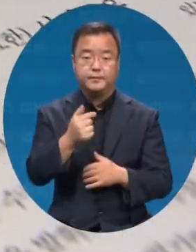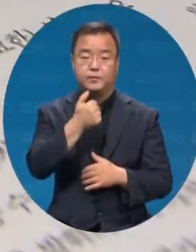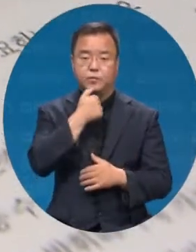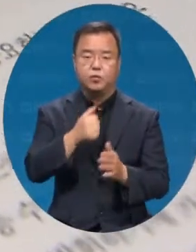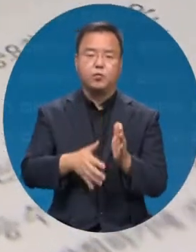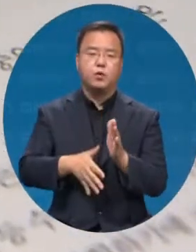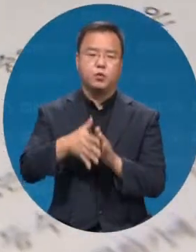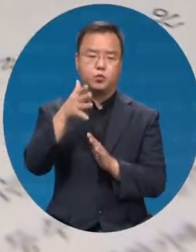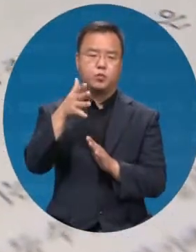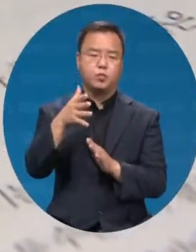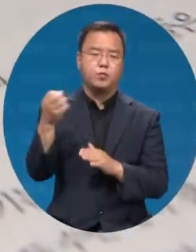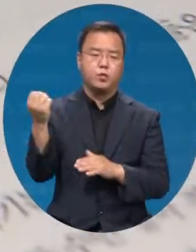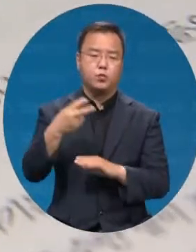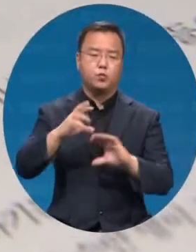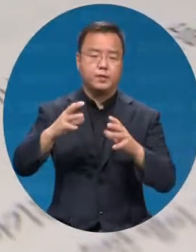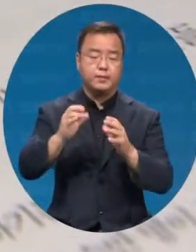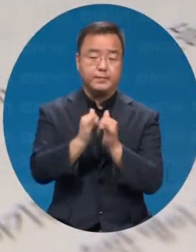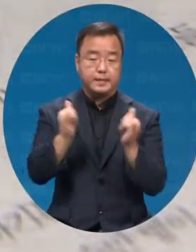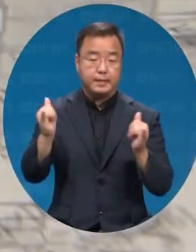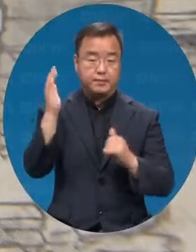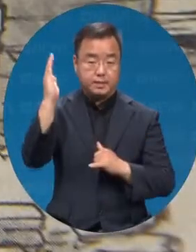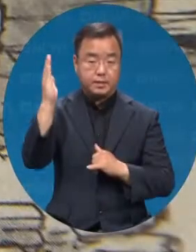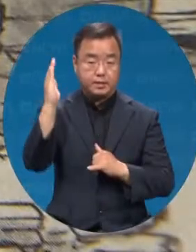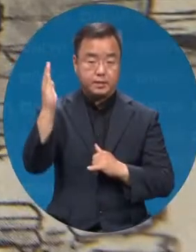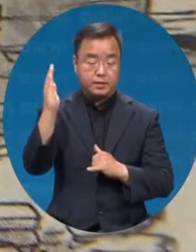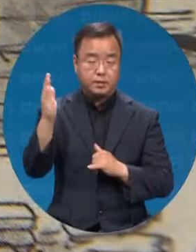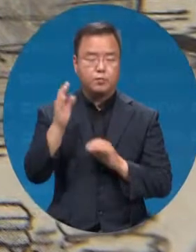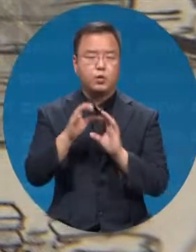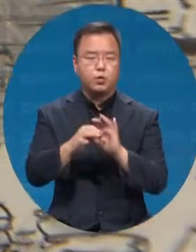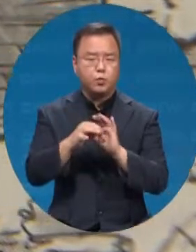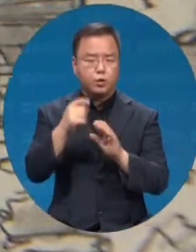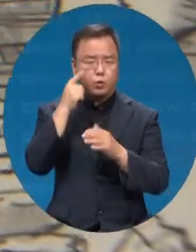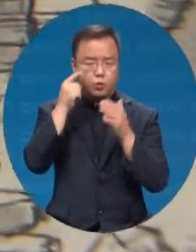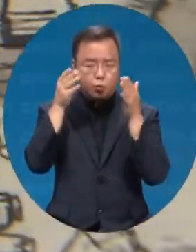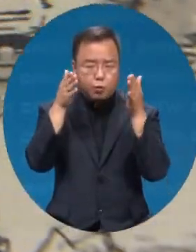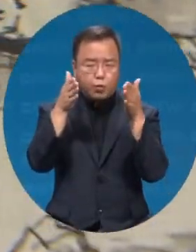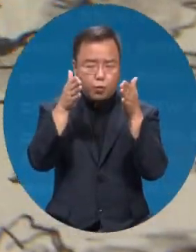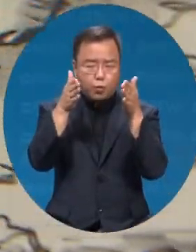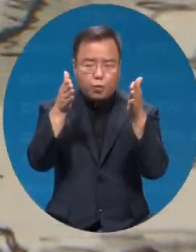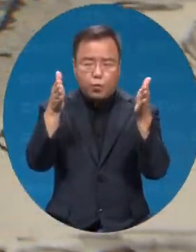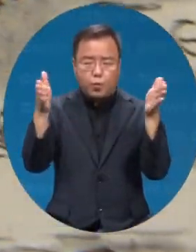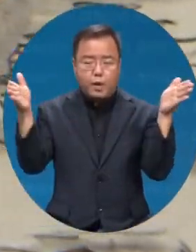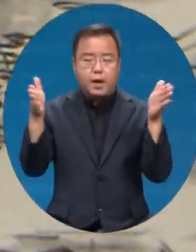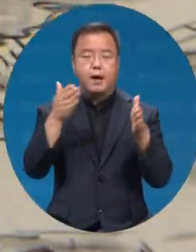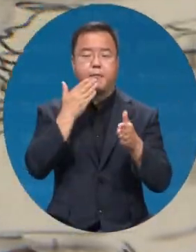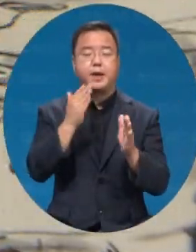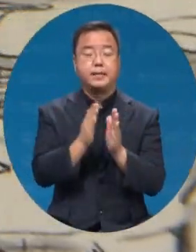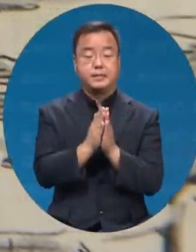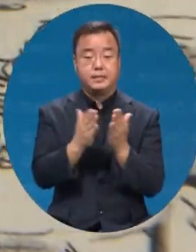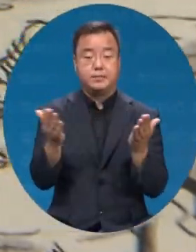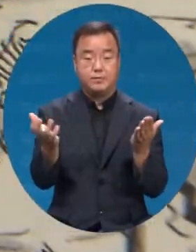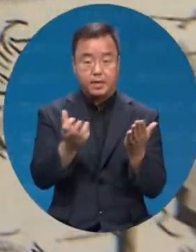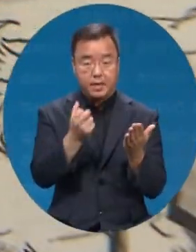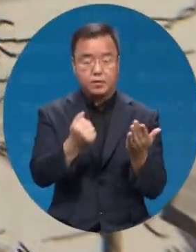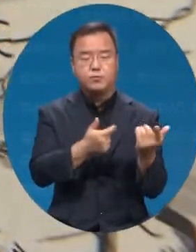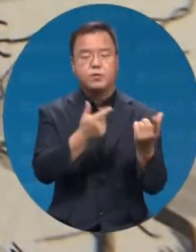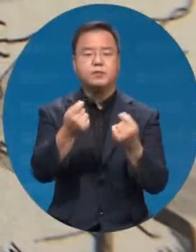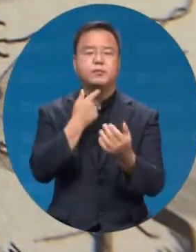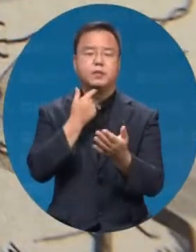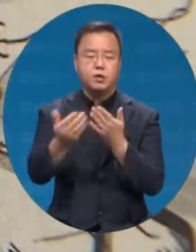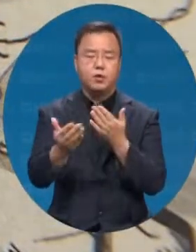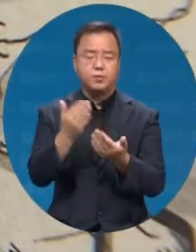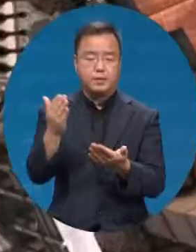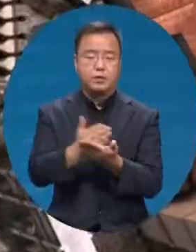도시와 제국, 인물의 이야기를 통해 시야가 넓어질 수 있었다면서 책을 통해 같은 경험을 공유할 수 있기를 바란다고